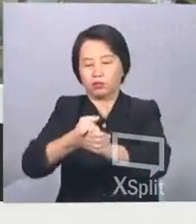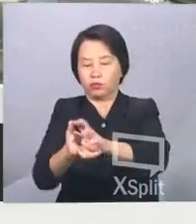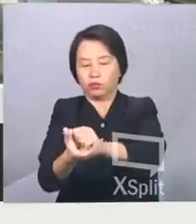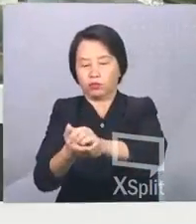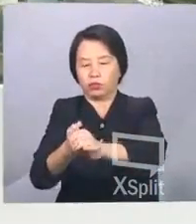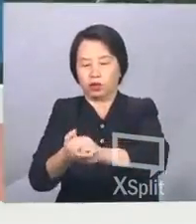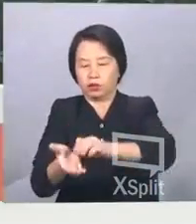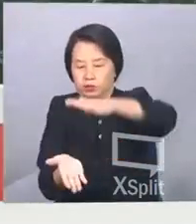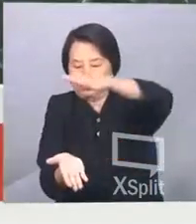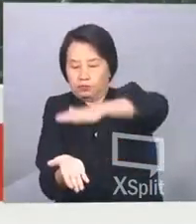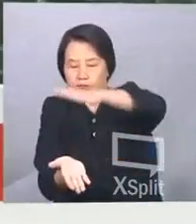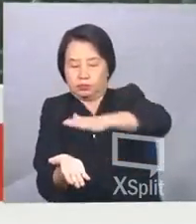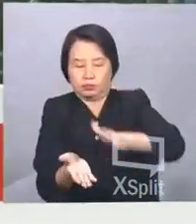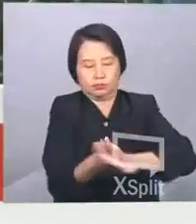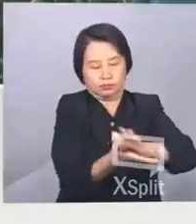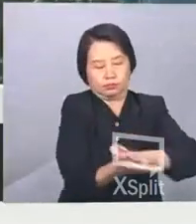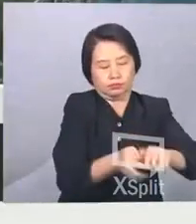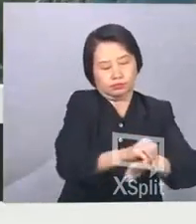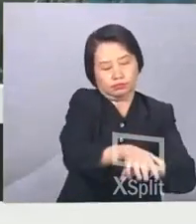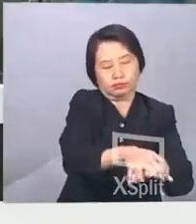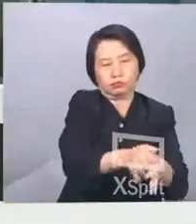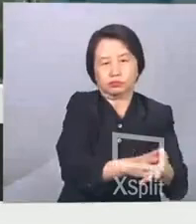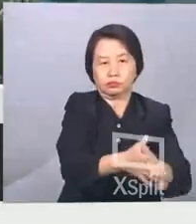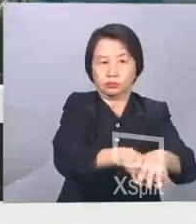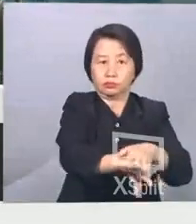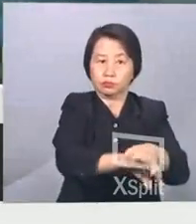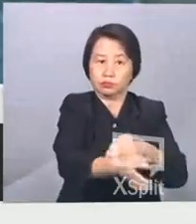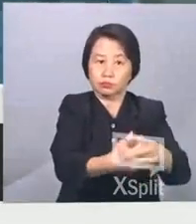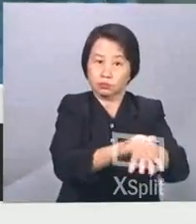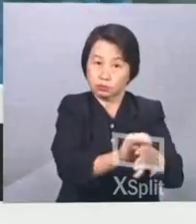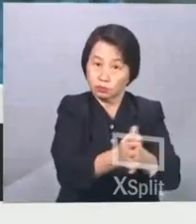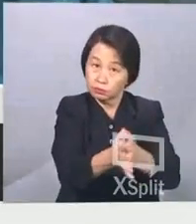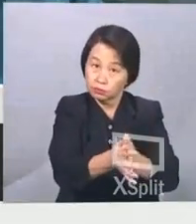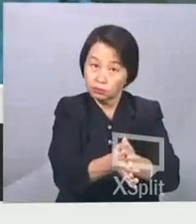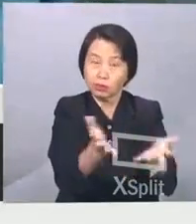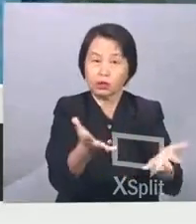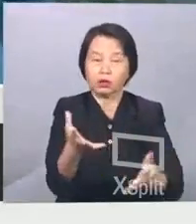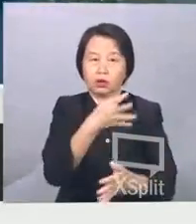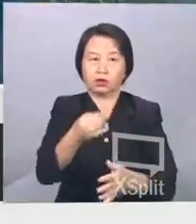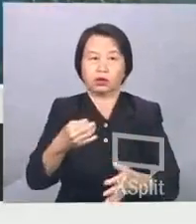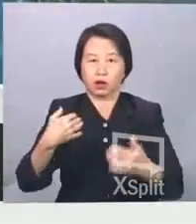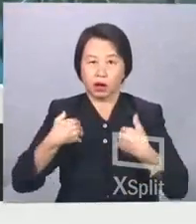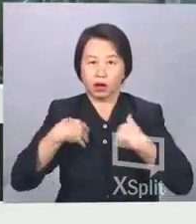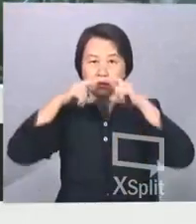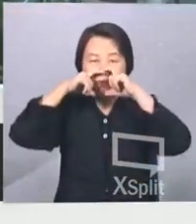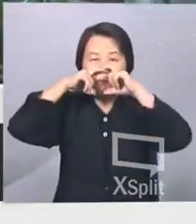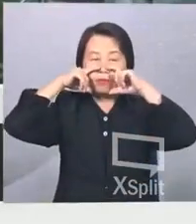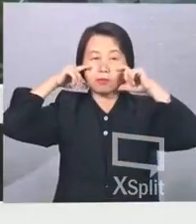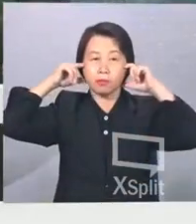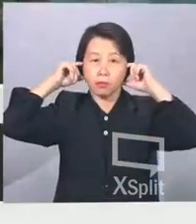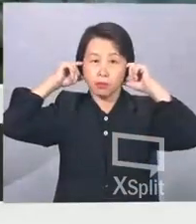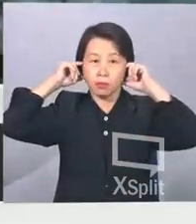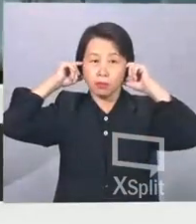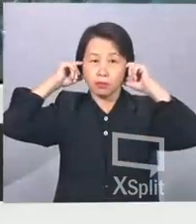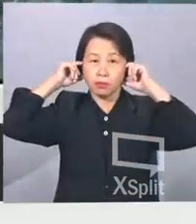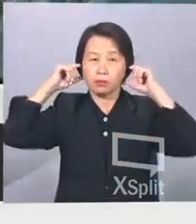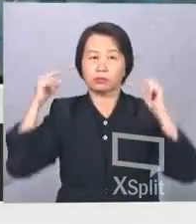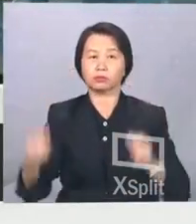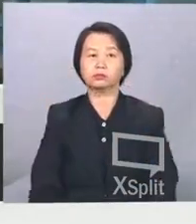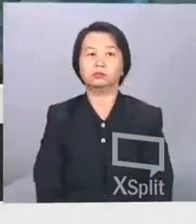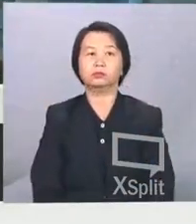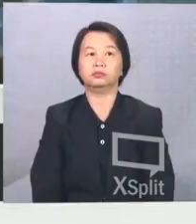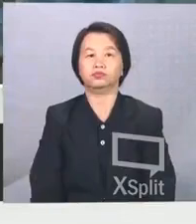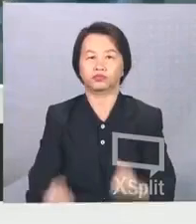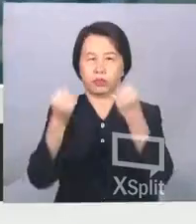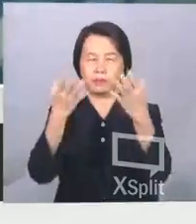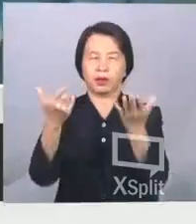hand sanitizer dan sebagainya juga memakai face Mask Hai